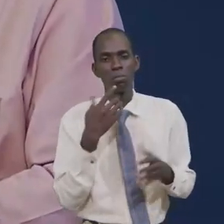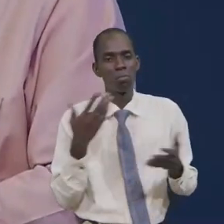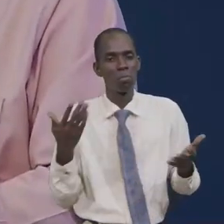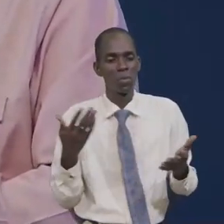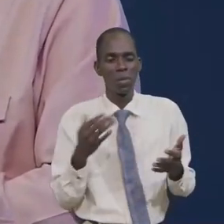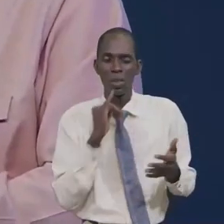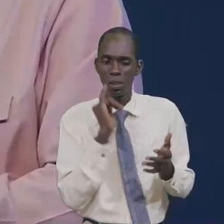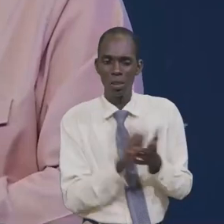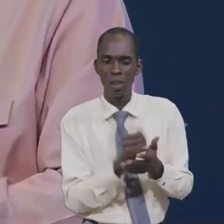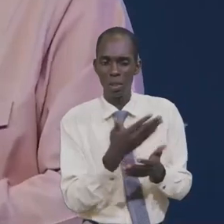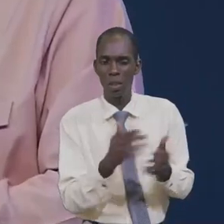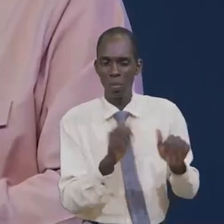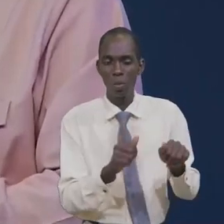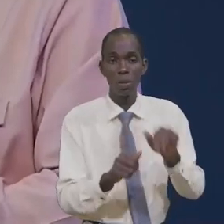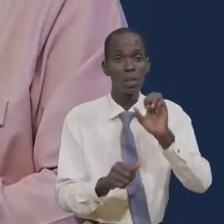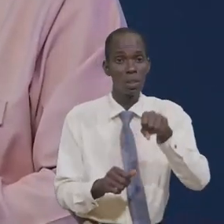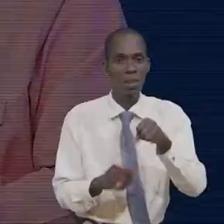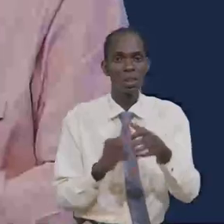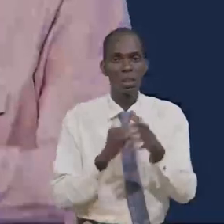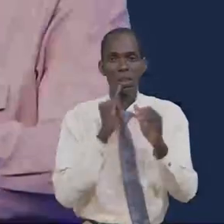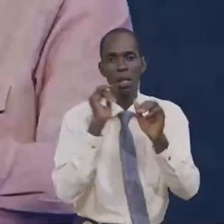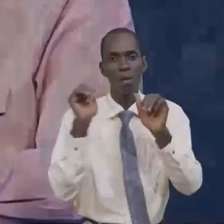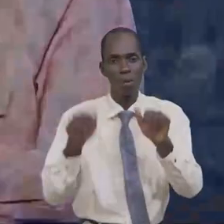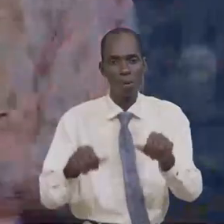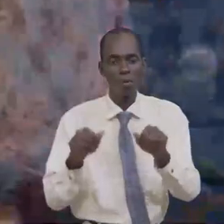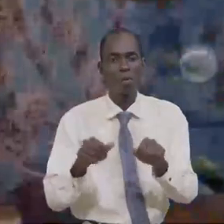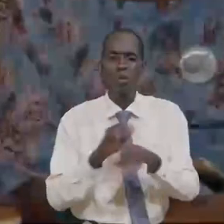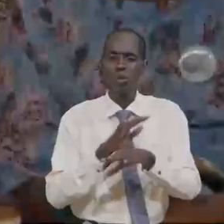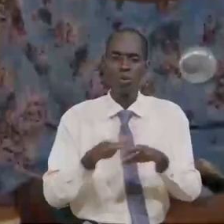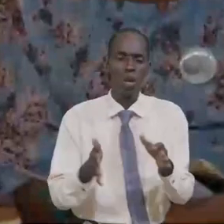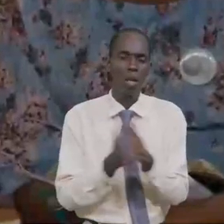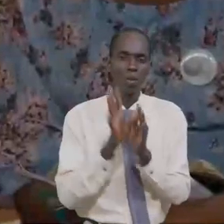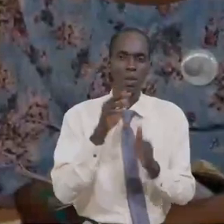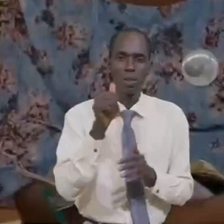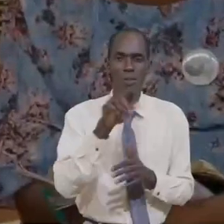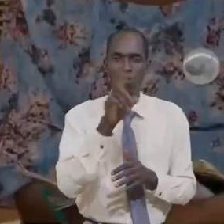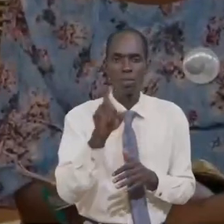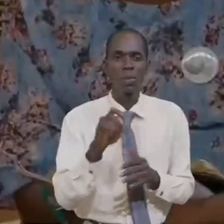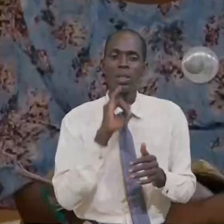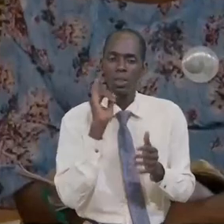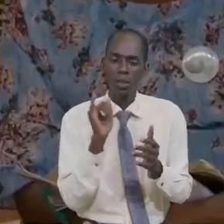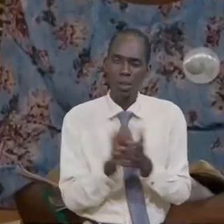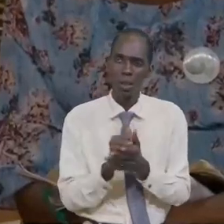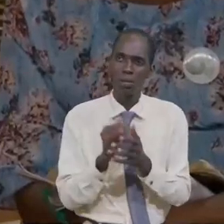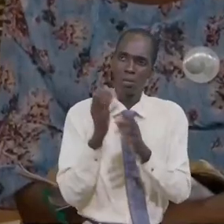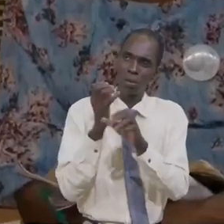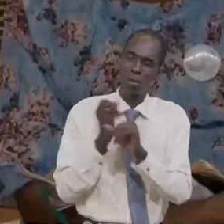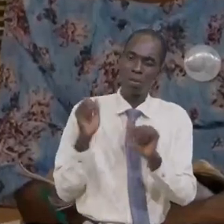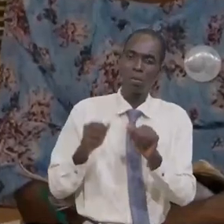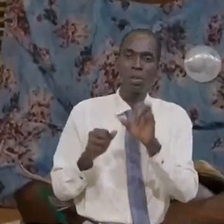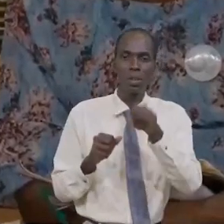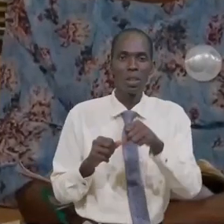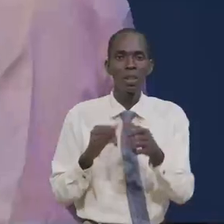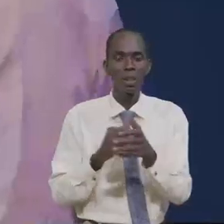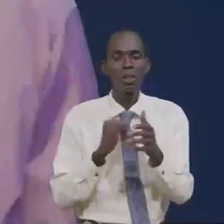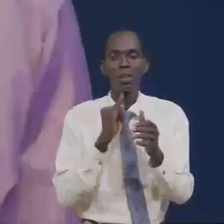c'est possible ne dis plus à que c'est réalisable c'est réalisable ne dis plus